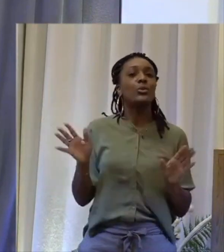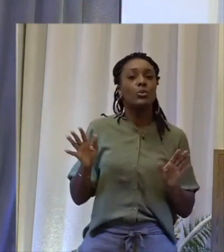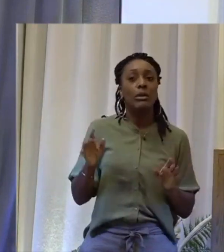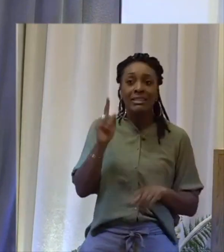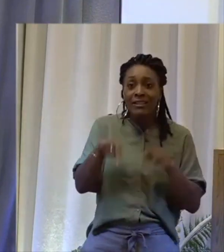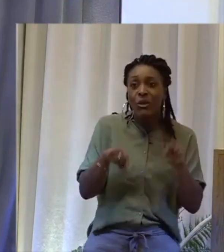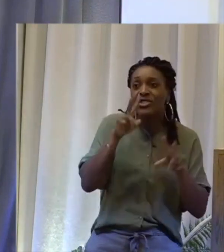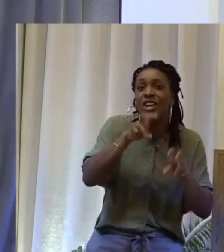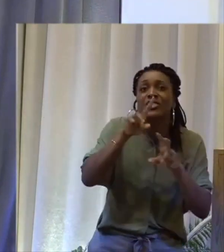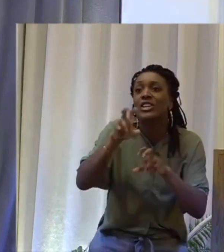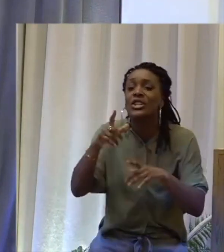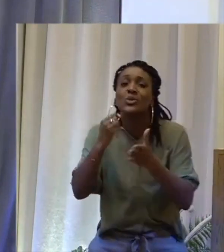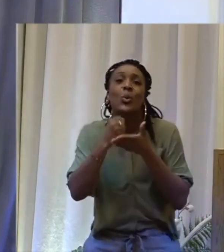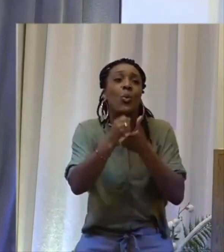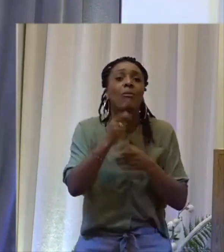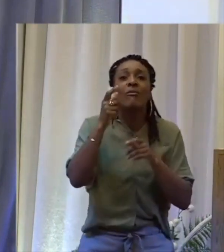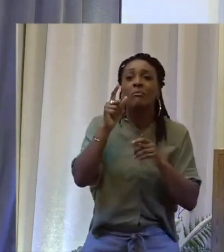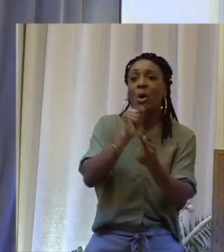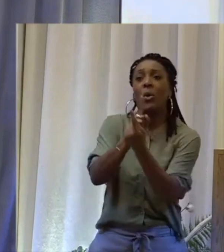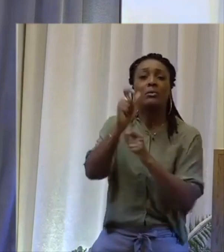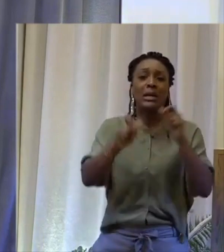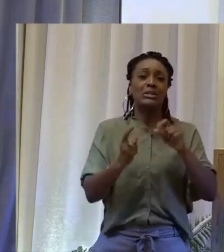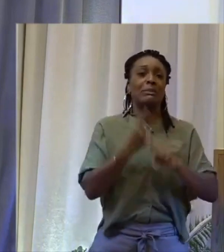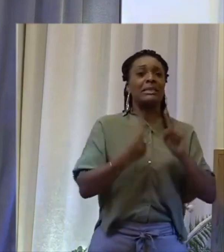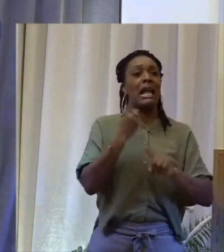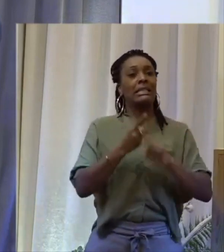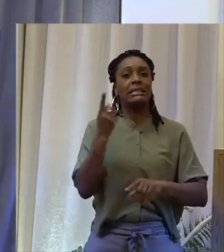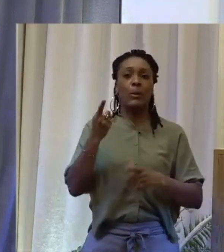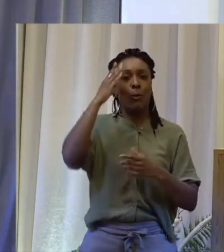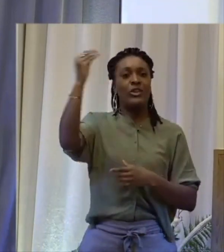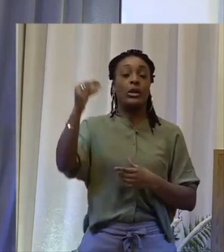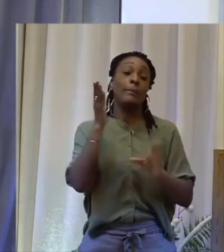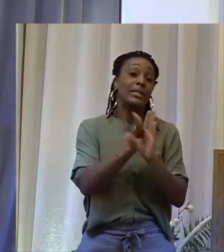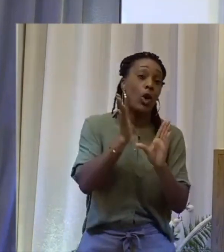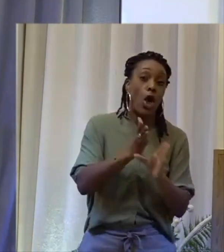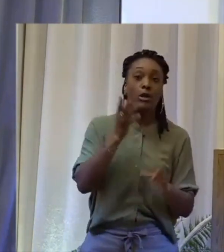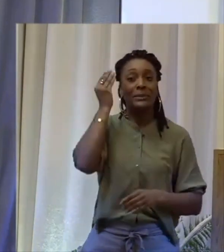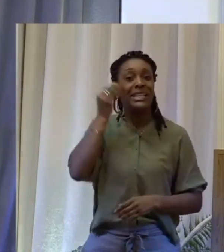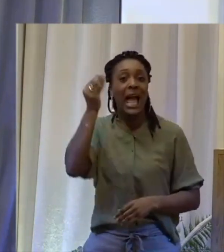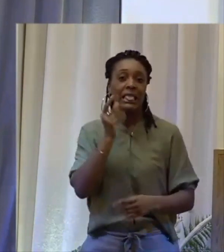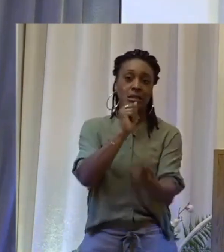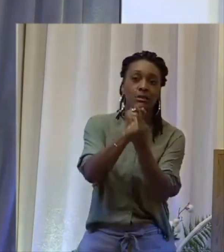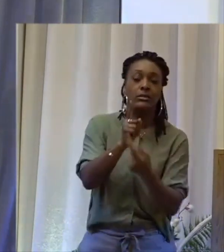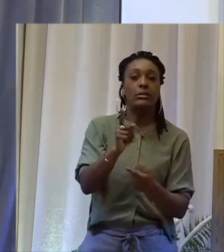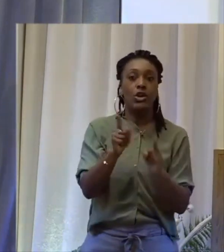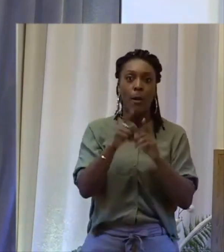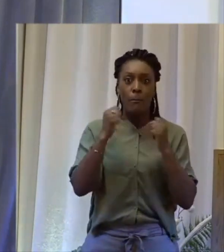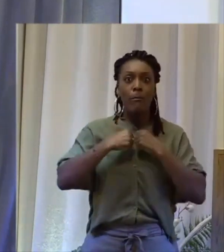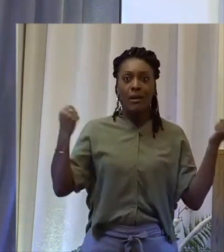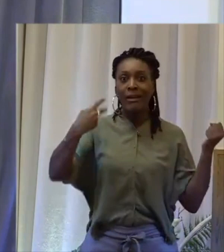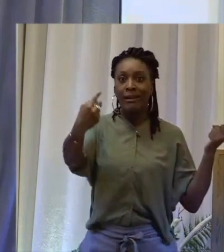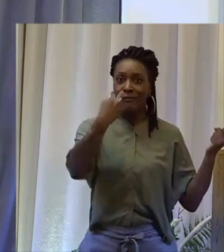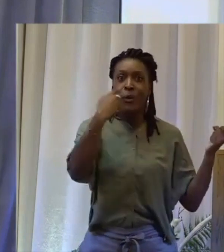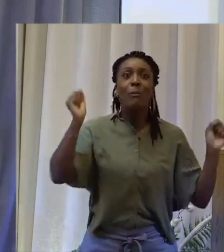secours en allant voir des spécialistes qu'on dit aujourd'hui psychologues ou psychiatres, qui ont des